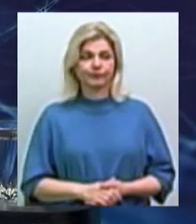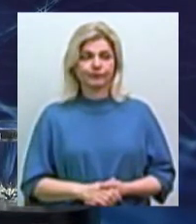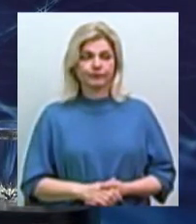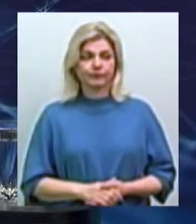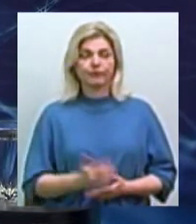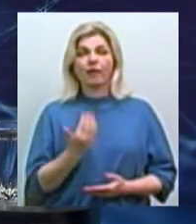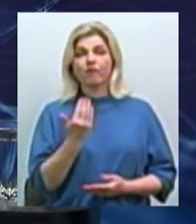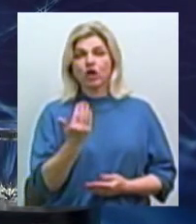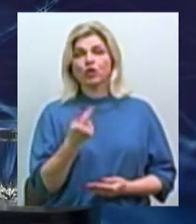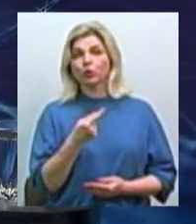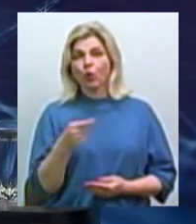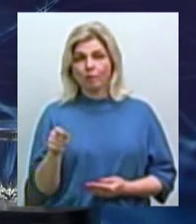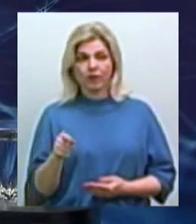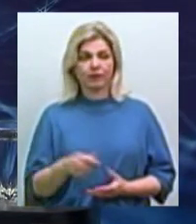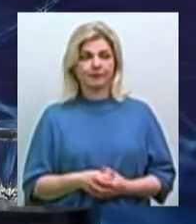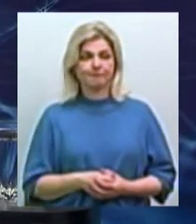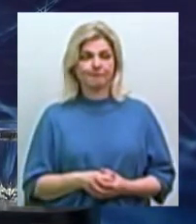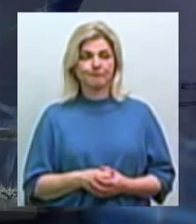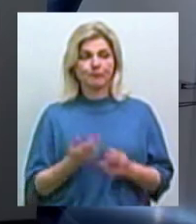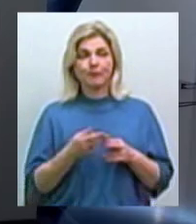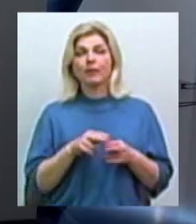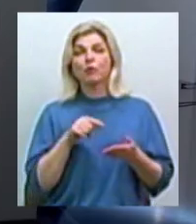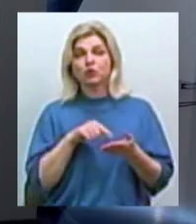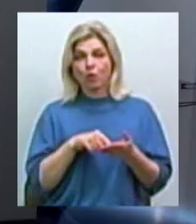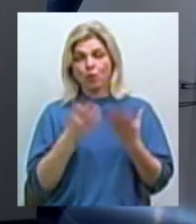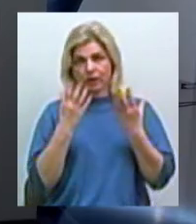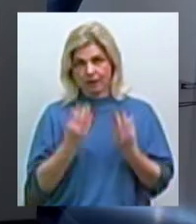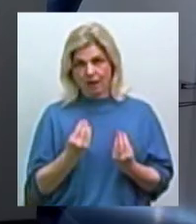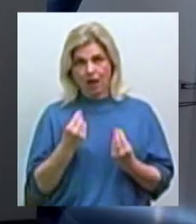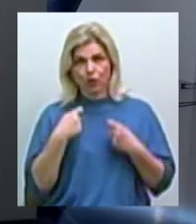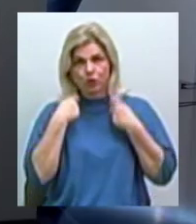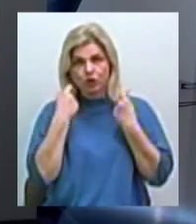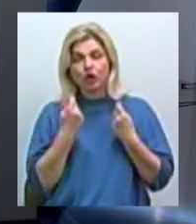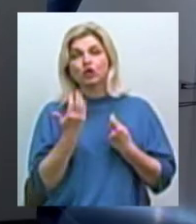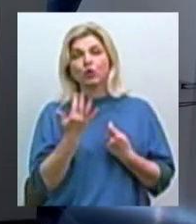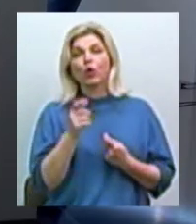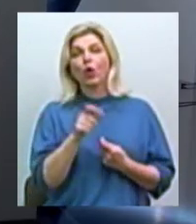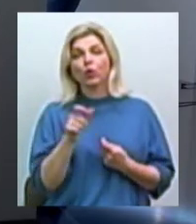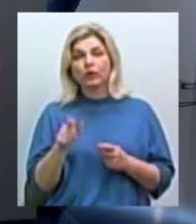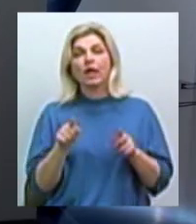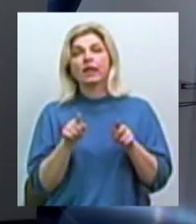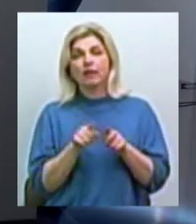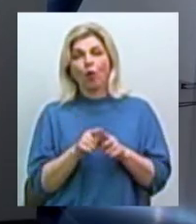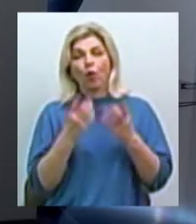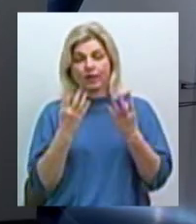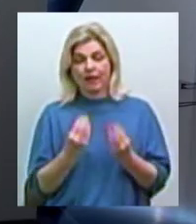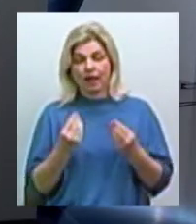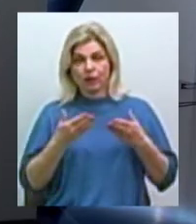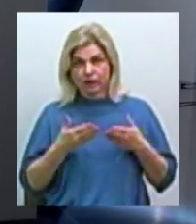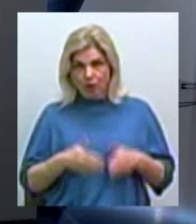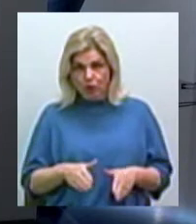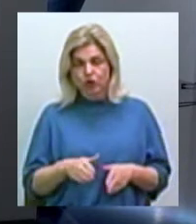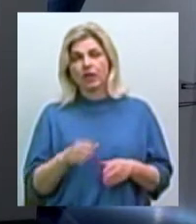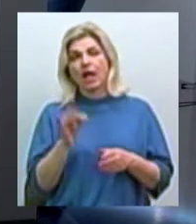ваш номер іменно по цьому дню народження. Тобто, скільки людей з таким днем народження зареєстровано в цьому реєстрі.